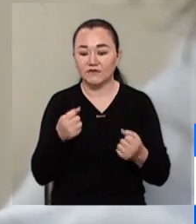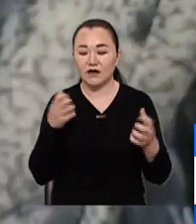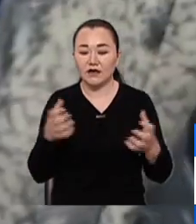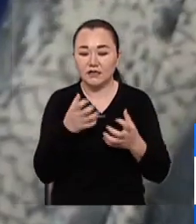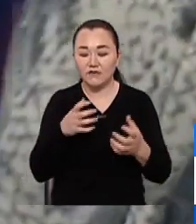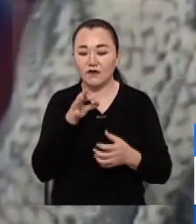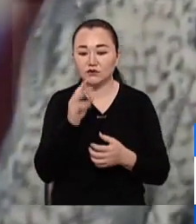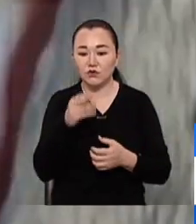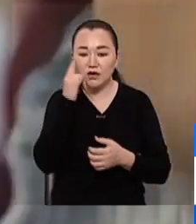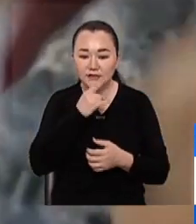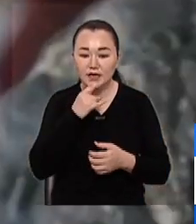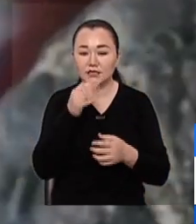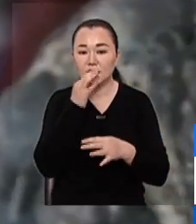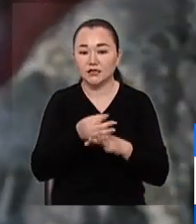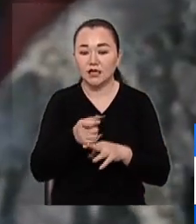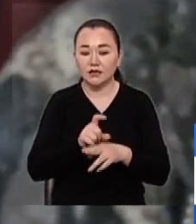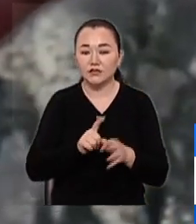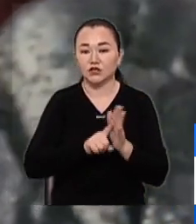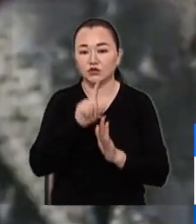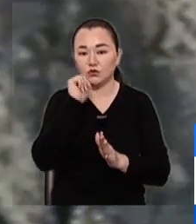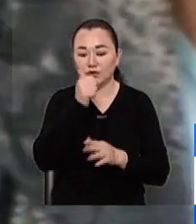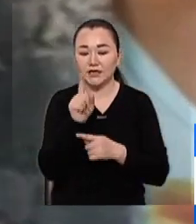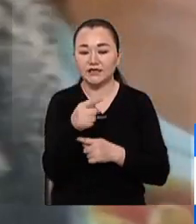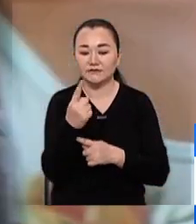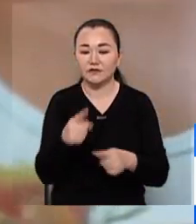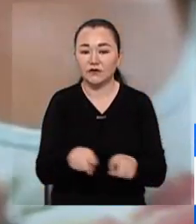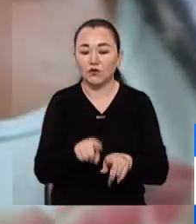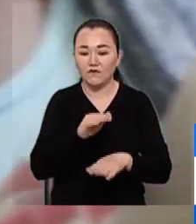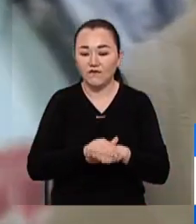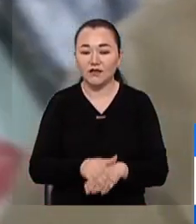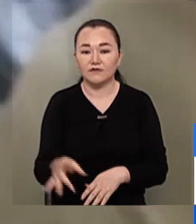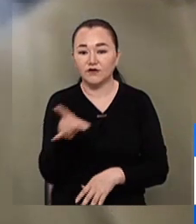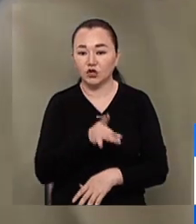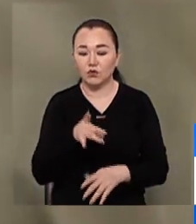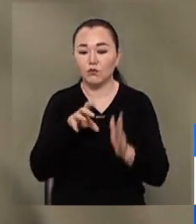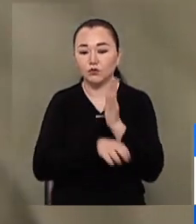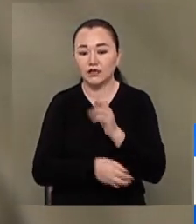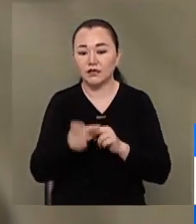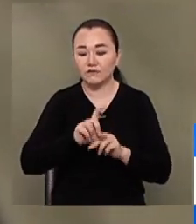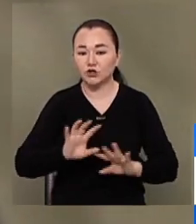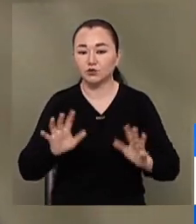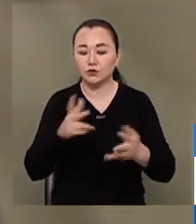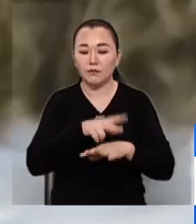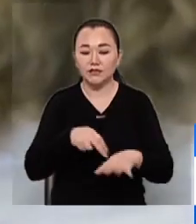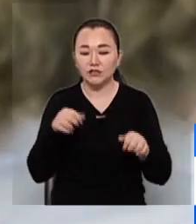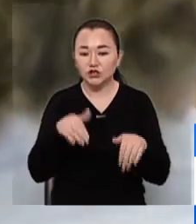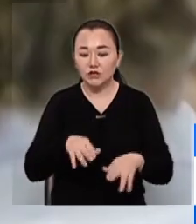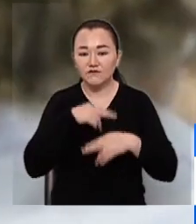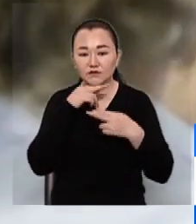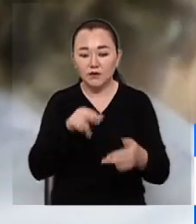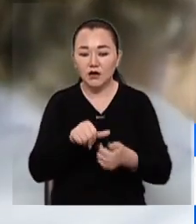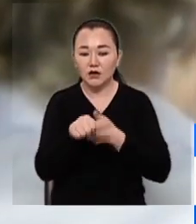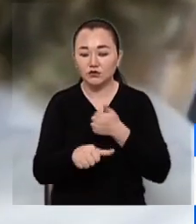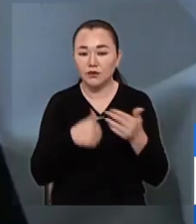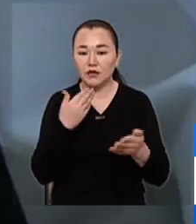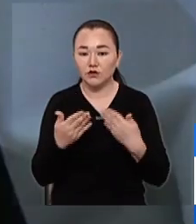Восточного Казахстана отмечают что это с начала года единственный такой факт в регионе после данного случая в больнице решили уделить особое внимание